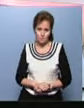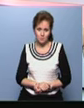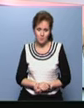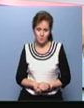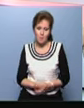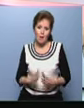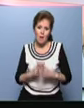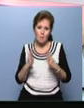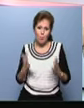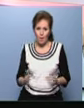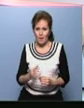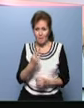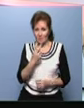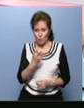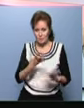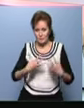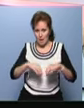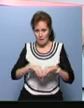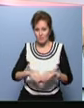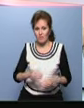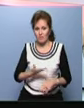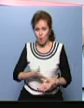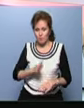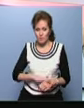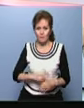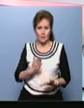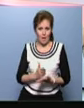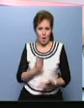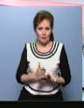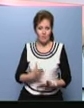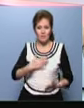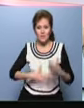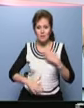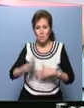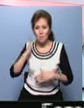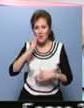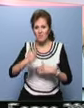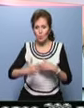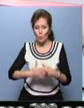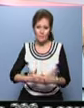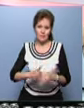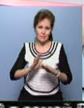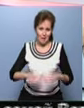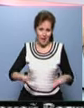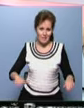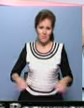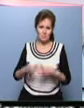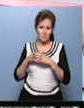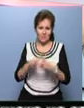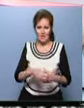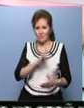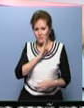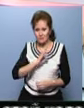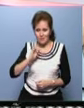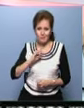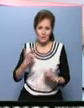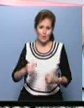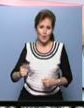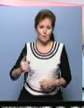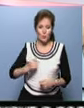Более 200 семей Воткинска на этой неделе живут в радостном предвкушении. Наконец-то их дети пойдут в детский сад, где их ждут